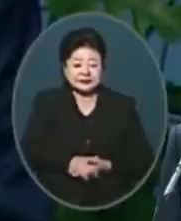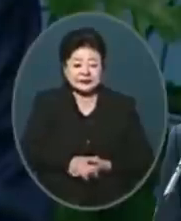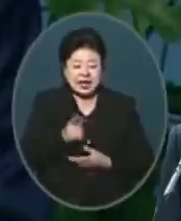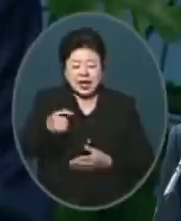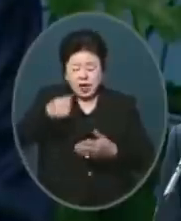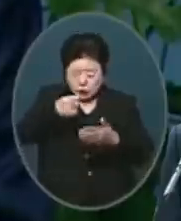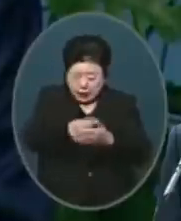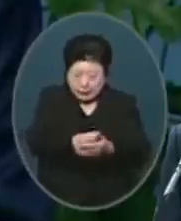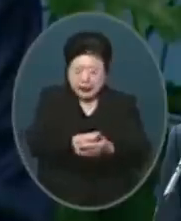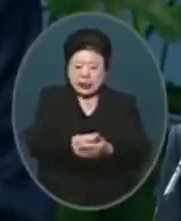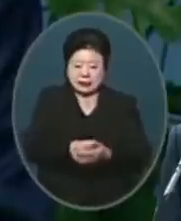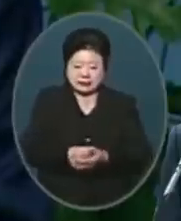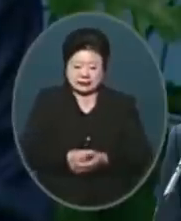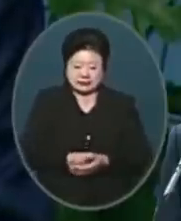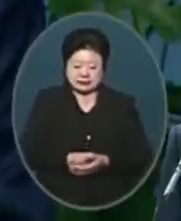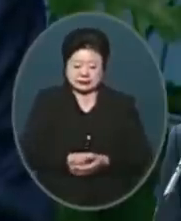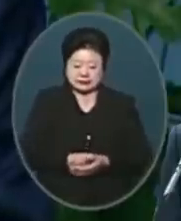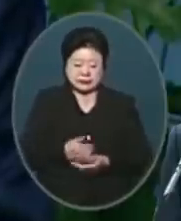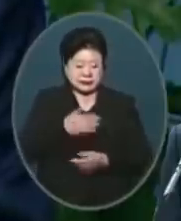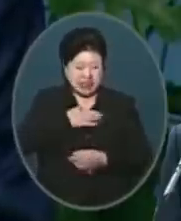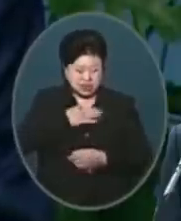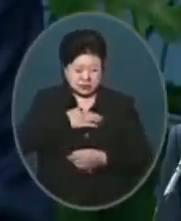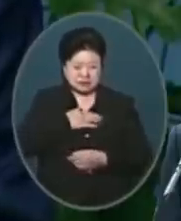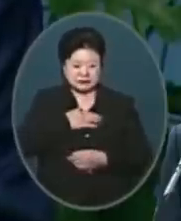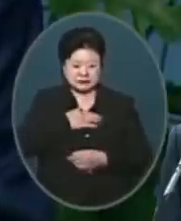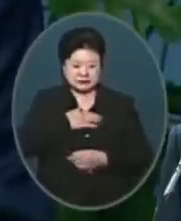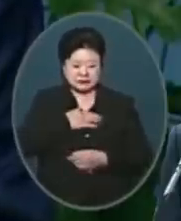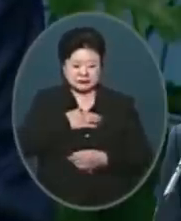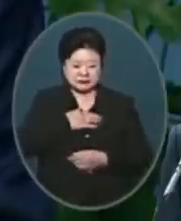강하고 담대하게 나는